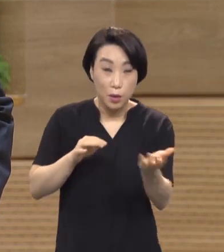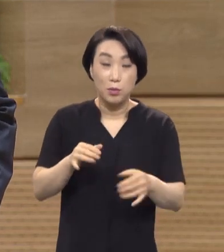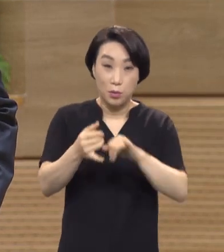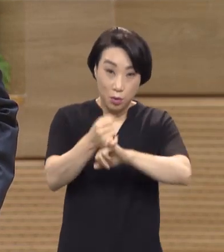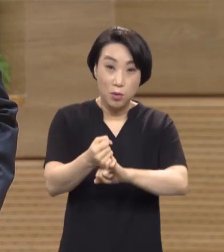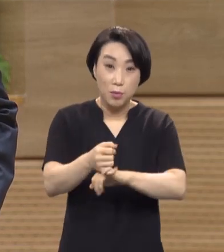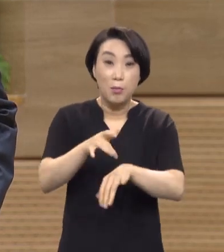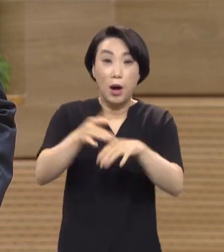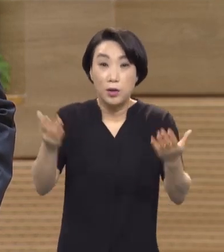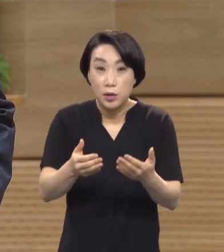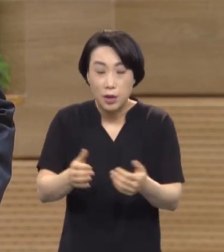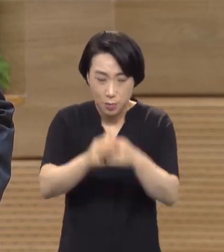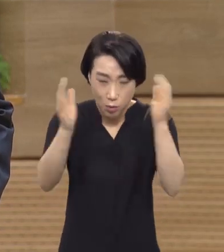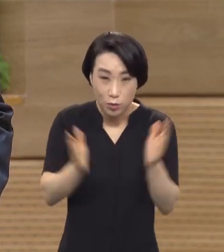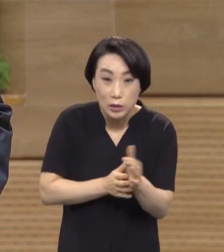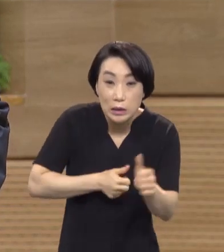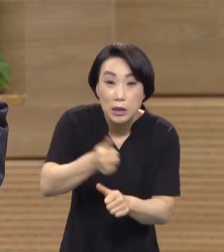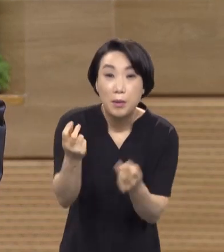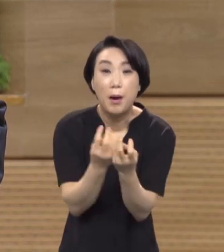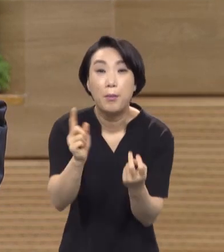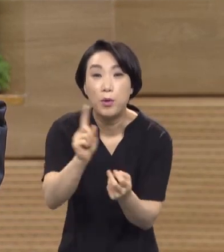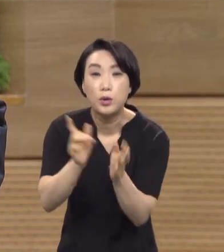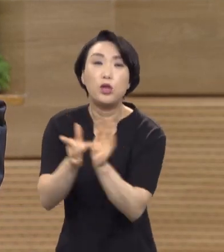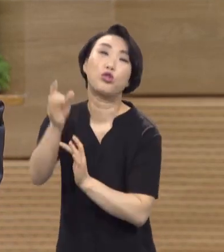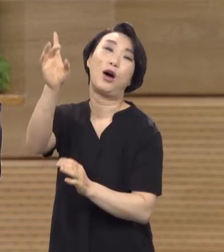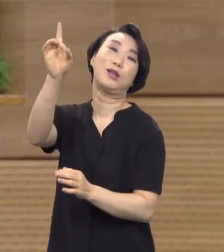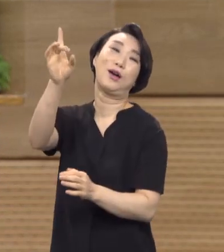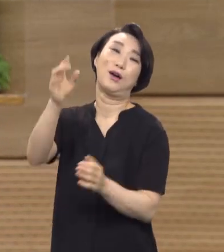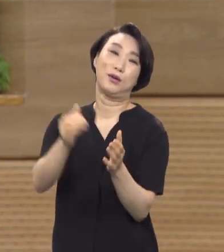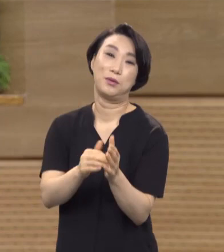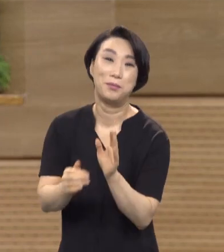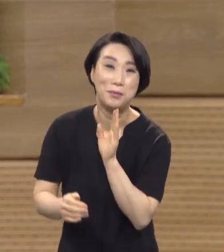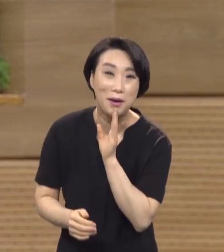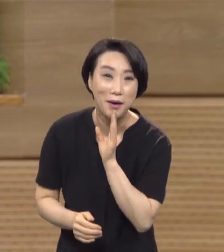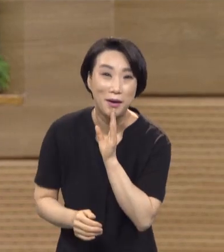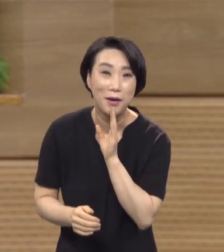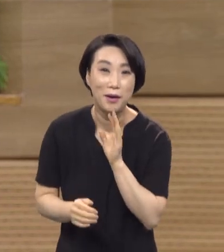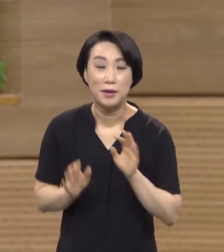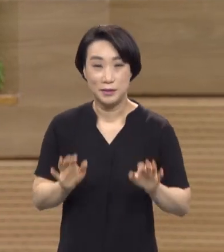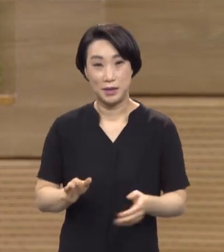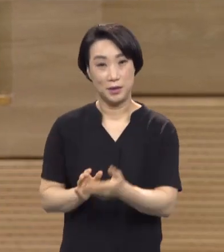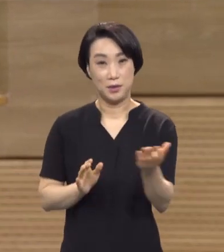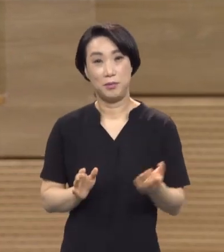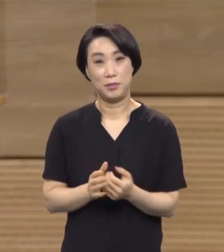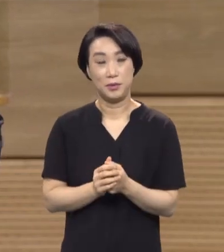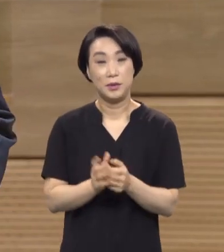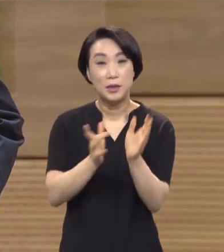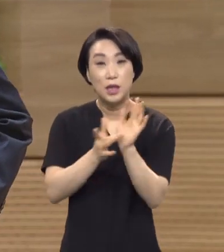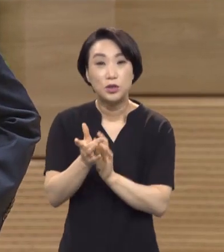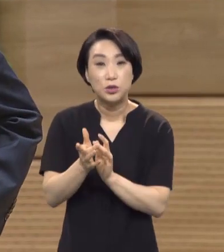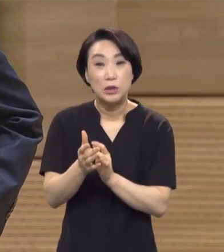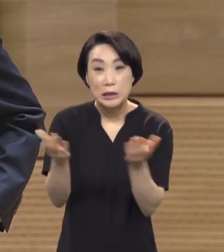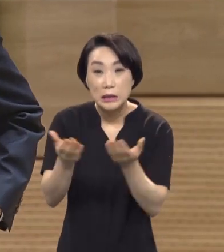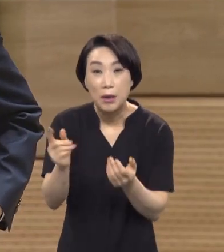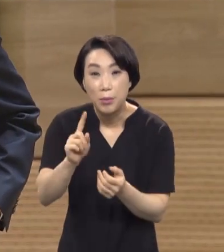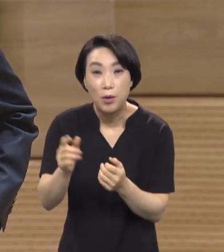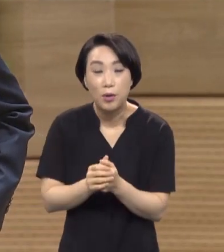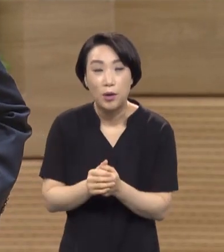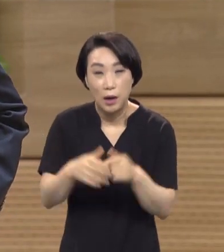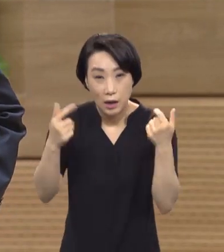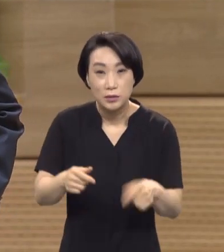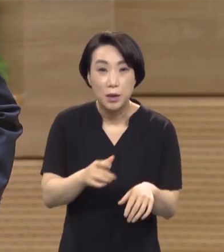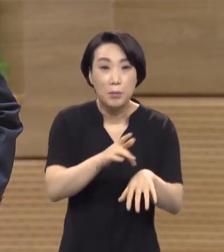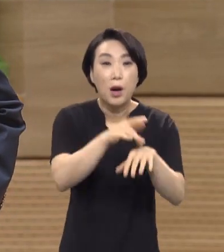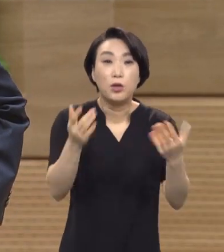반드시 마귀 역사를 이기는 것은 예수밖에 없으니까. 그래, 예수가 일하는 곳은 반드시